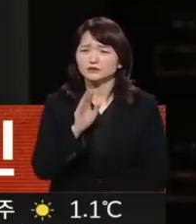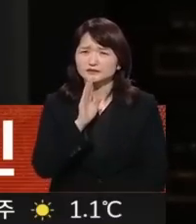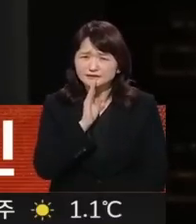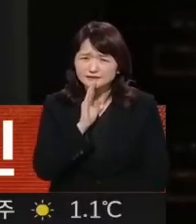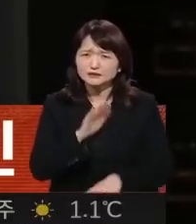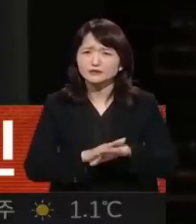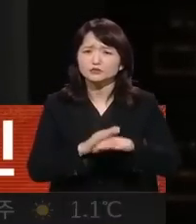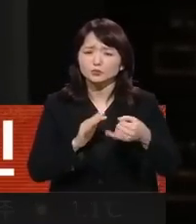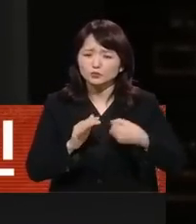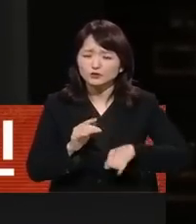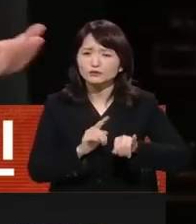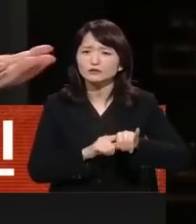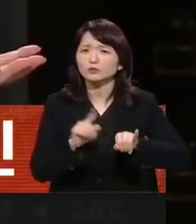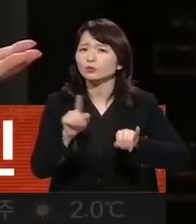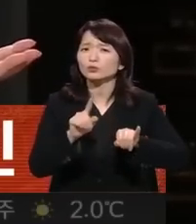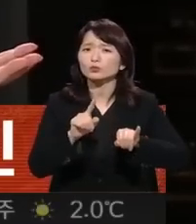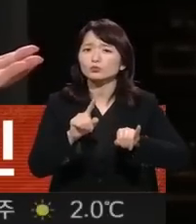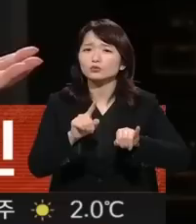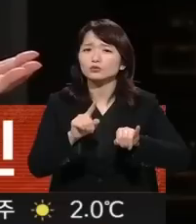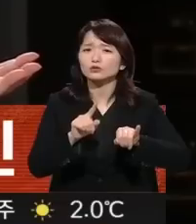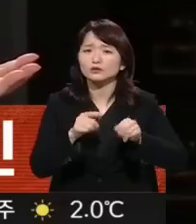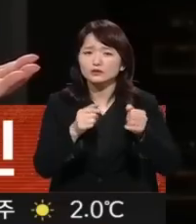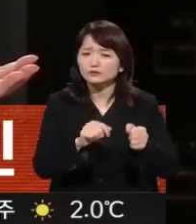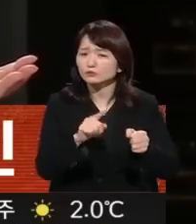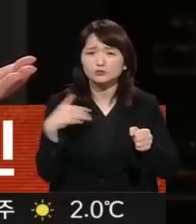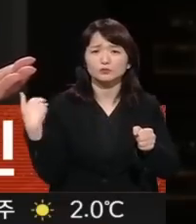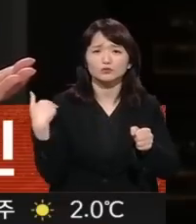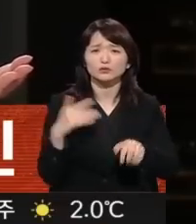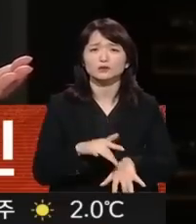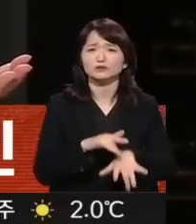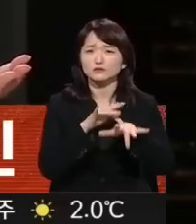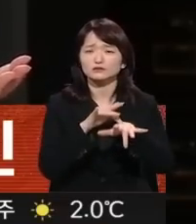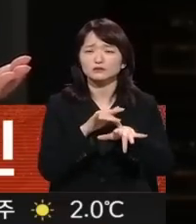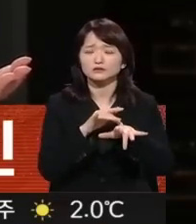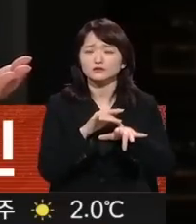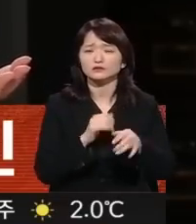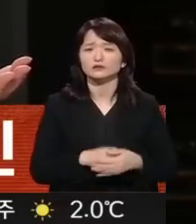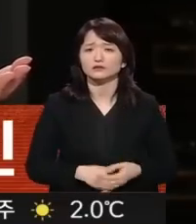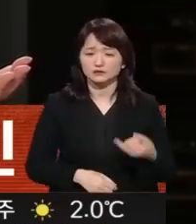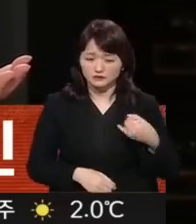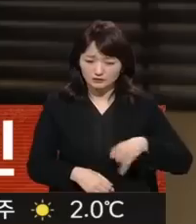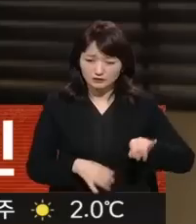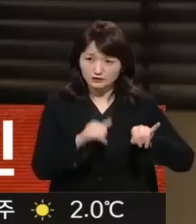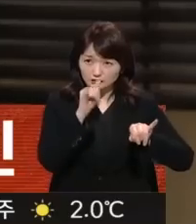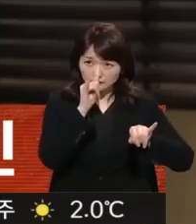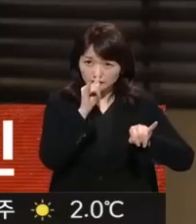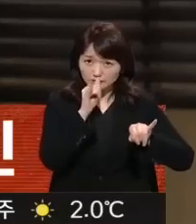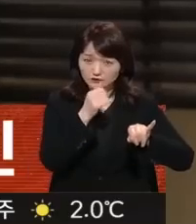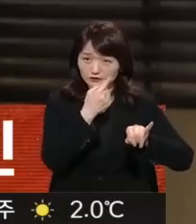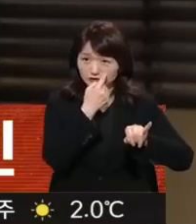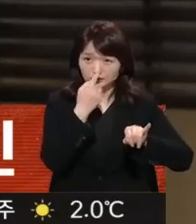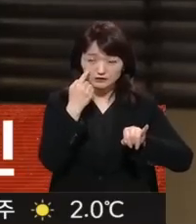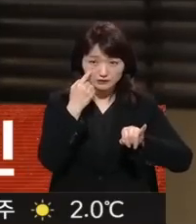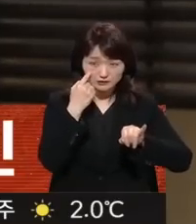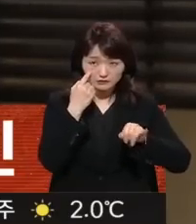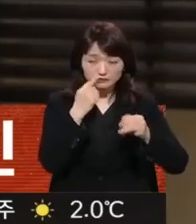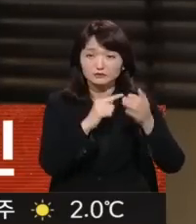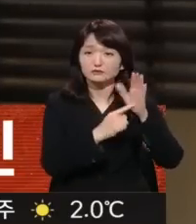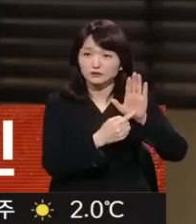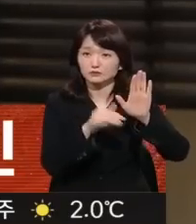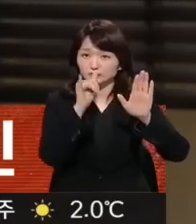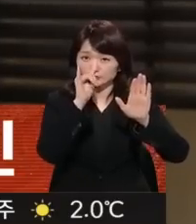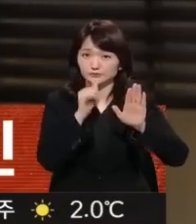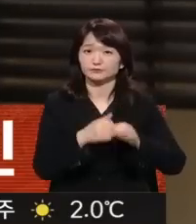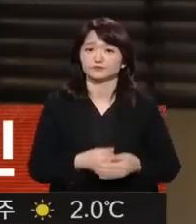진짜 손녀딸 그렇죠 어디 갔는지 아무도 몰라 지금 사라져 버렸어 만약에 또 그 딸이 있다 그러면 범죄가 입증이 되는 거죠 뭐 이것도 좀